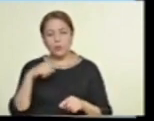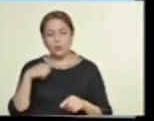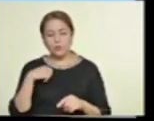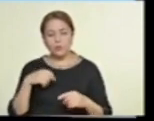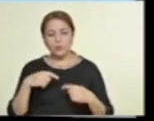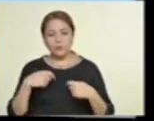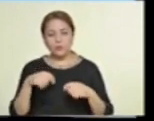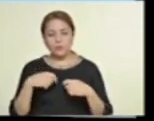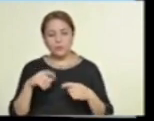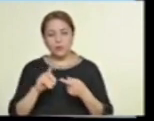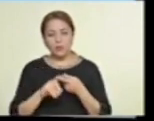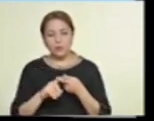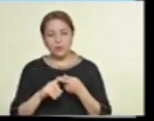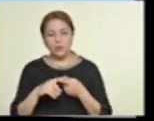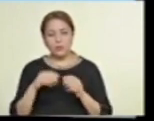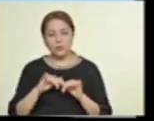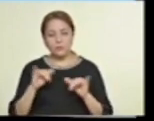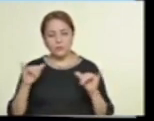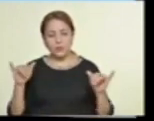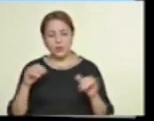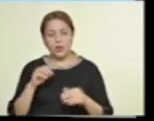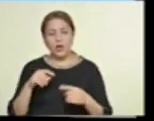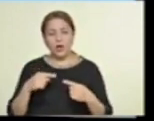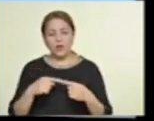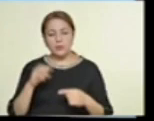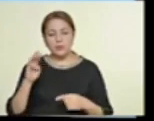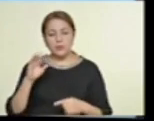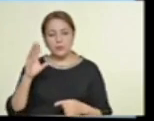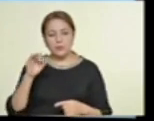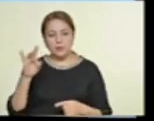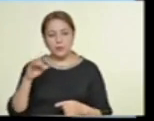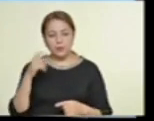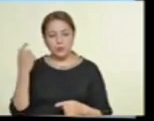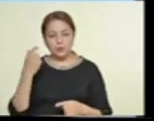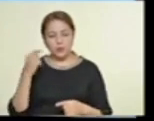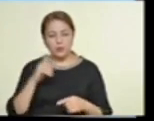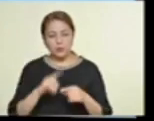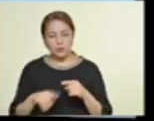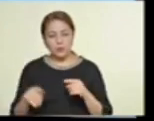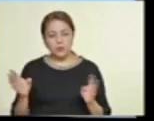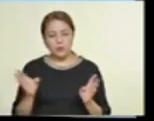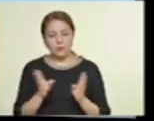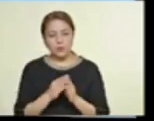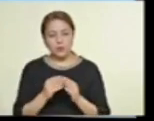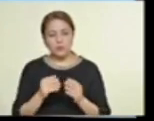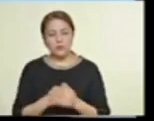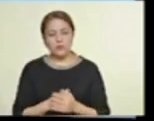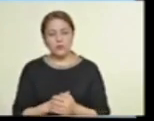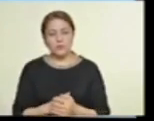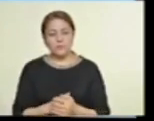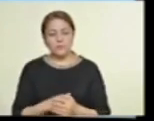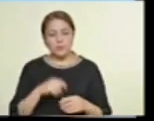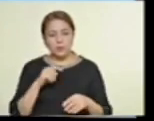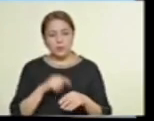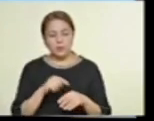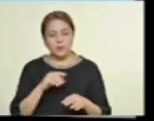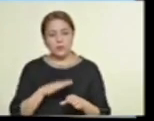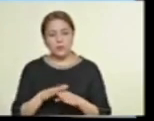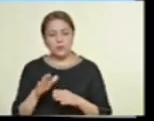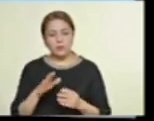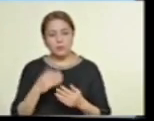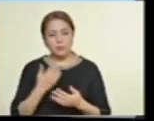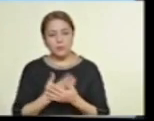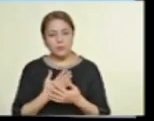aloqalarini rivojlanishiga aynan tovar xo'jaligi tezkorlik bilan, demak, ta'sir qildi. Misol